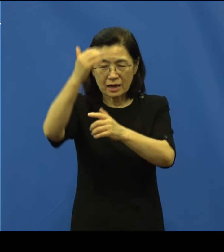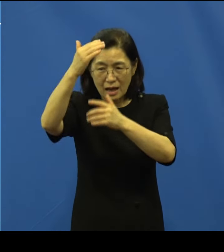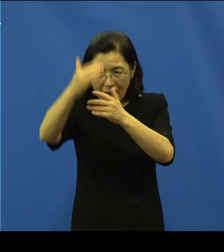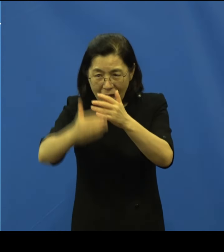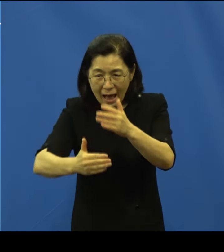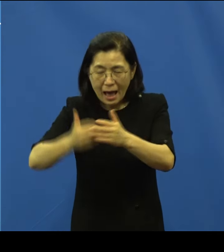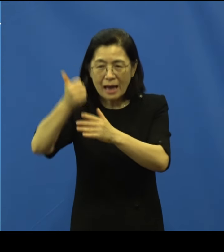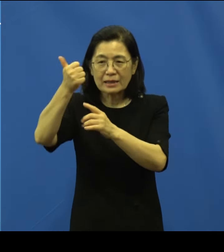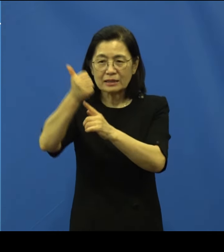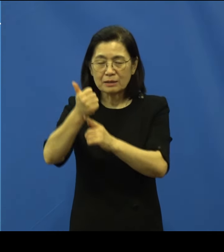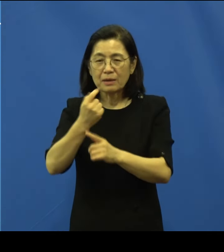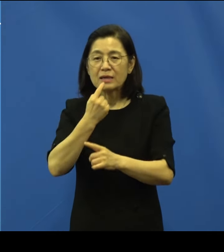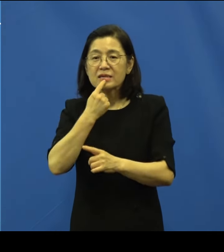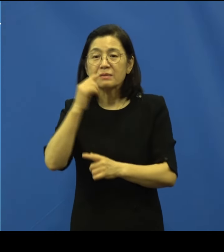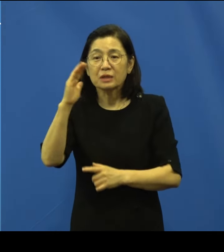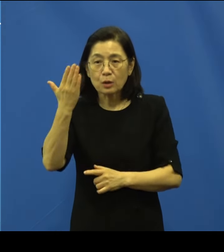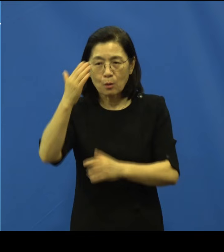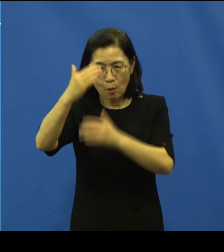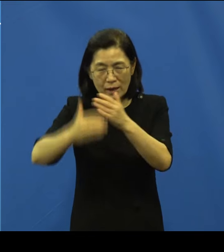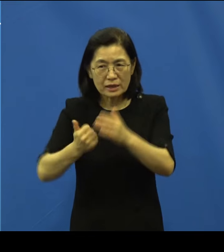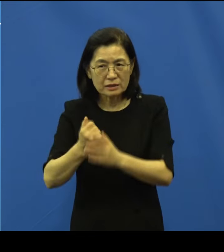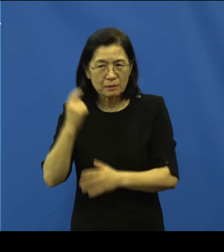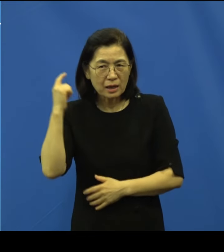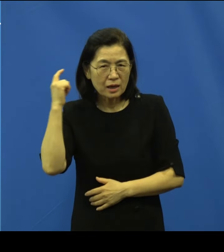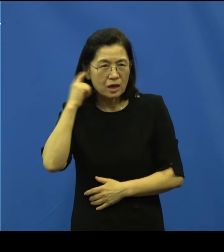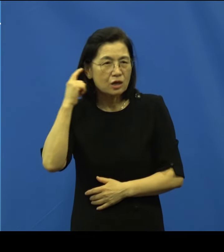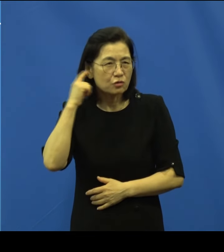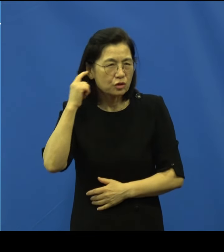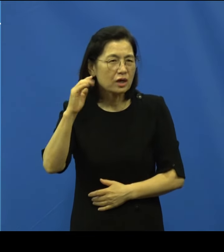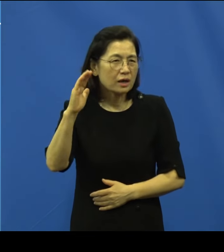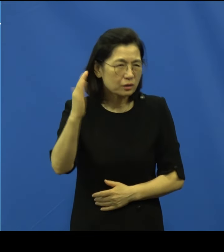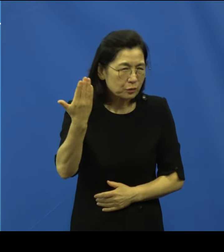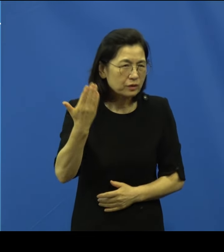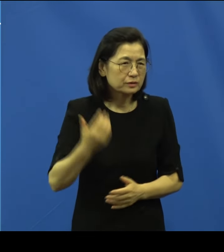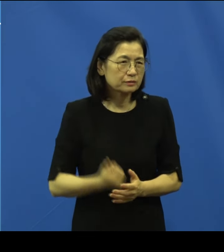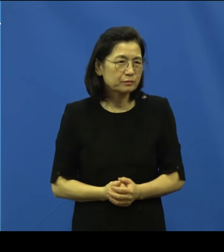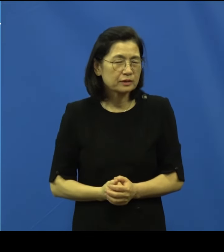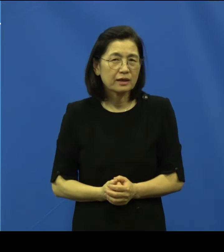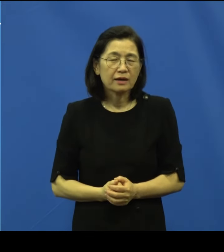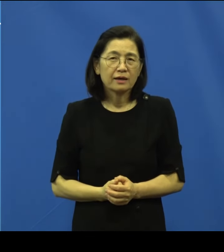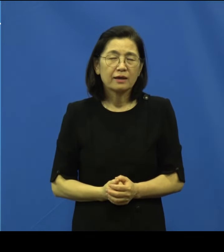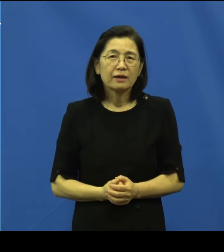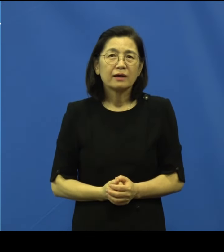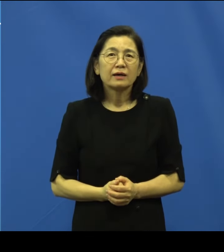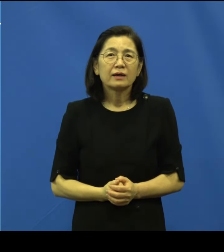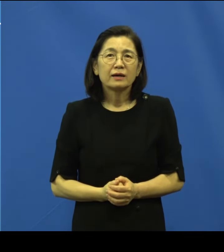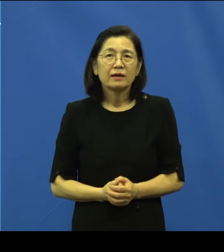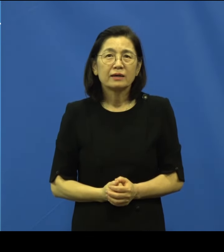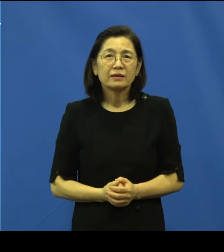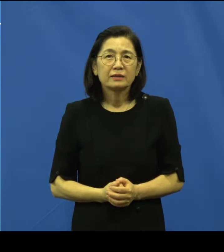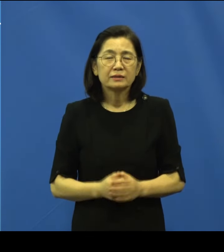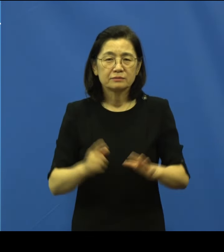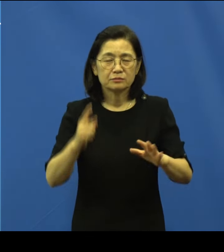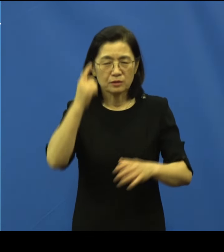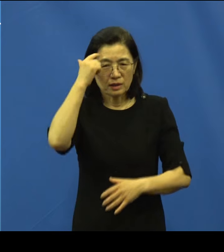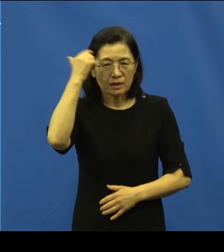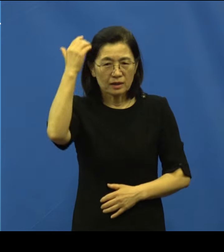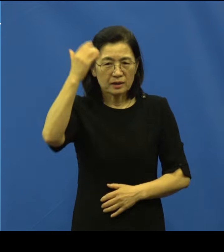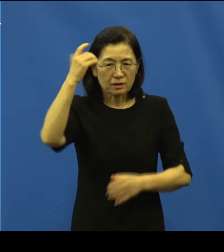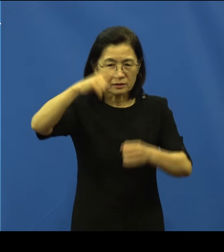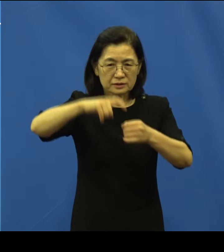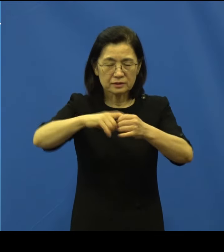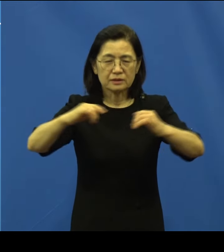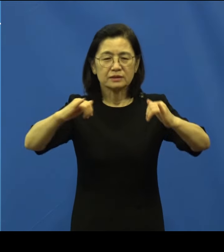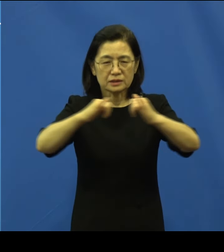역할을 하니까 이스라엘의 승리가 보장된다. 적을 권히 들여다보고 있는 거예요. 자, 여러분, 여기에서 우리는 영적 전쟁을 좀